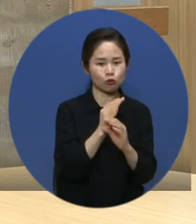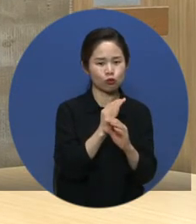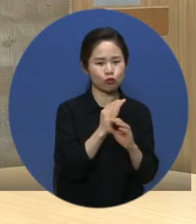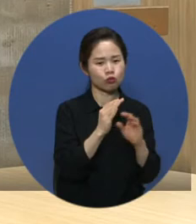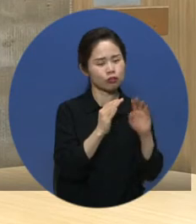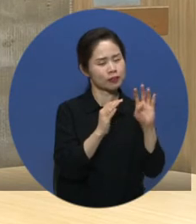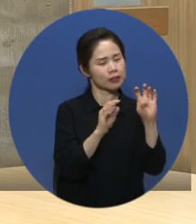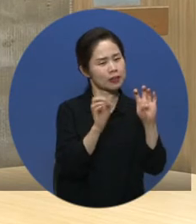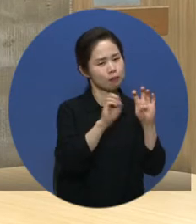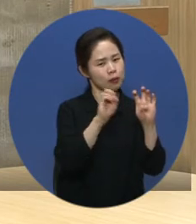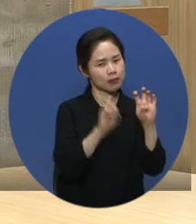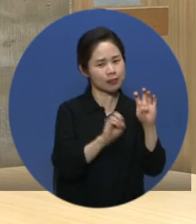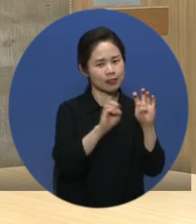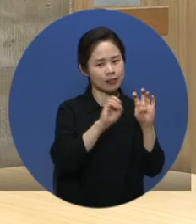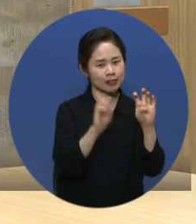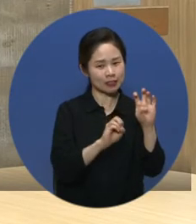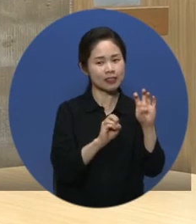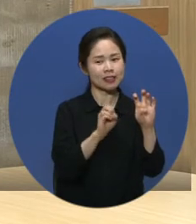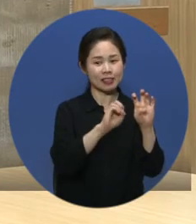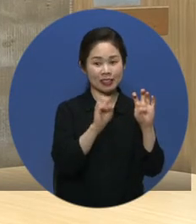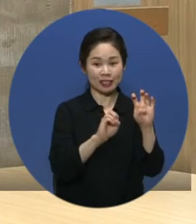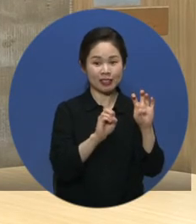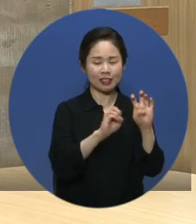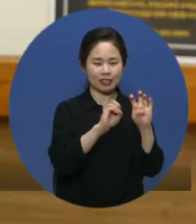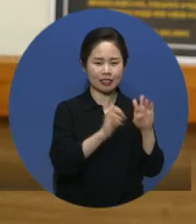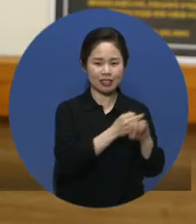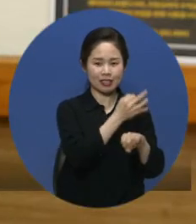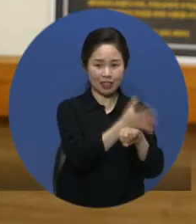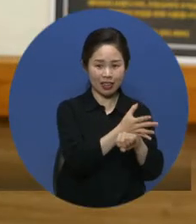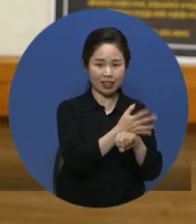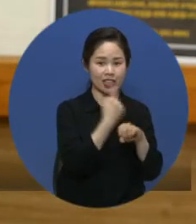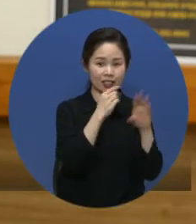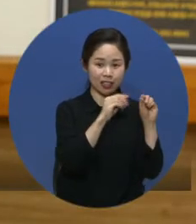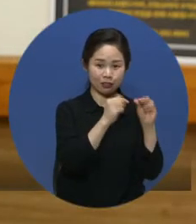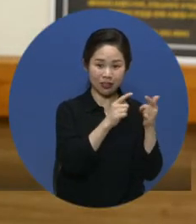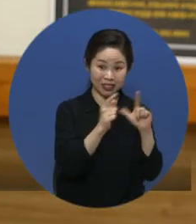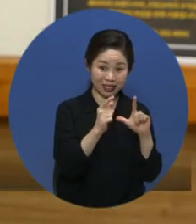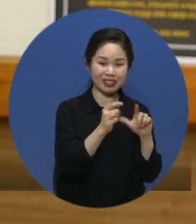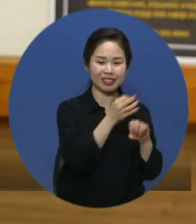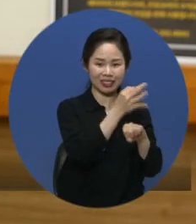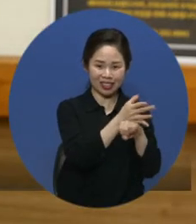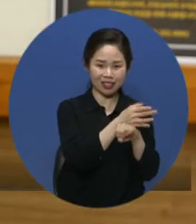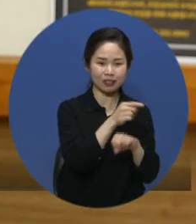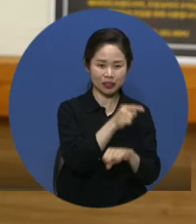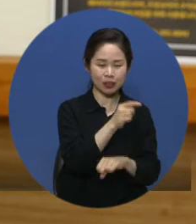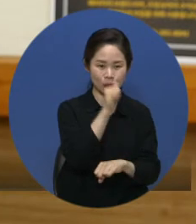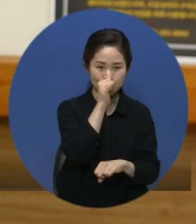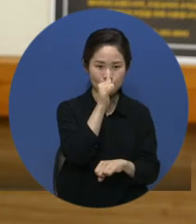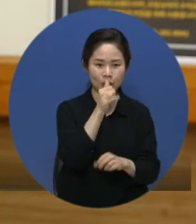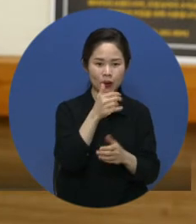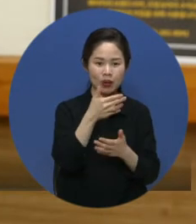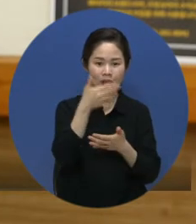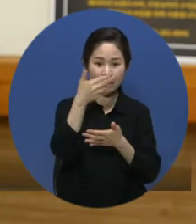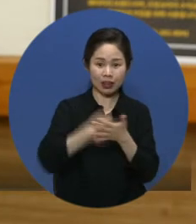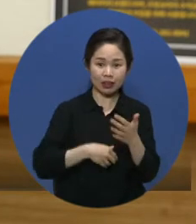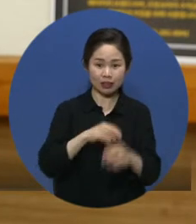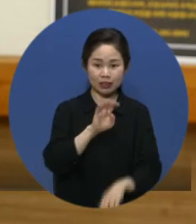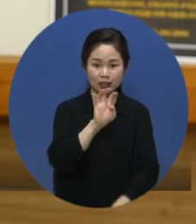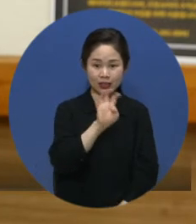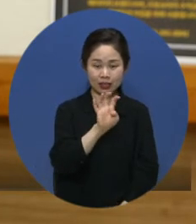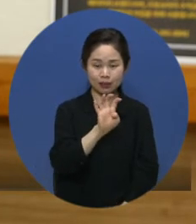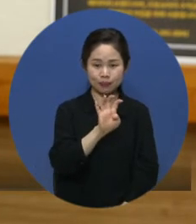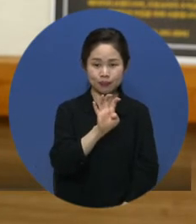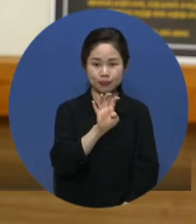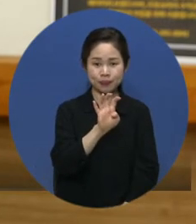매출에서 한 40% 정도 사용됩니다. 그리고 또 40% 정도로 또 많이